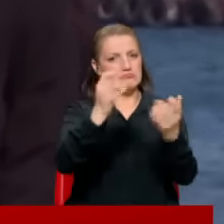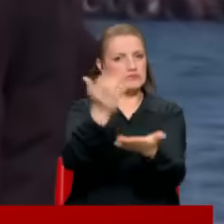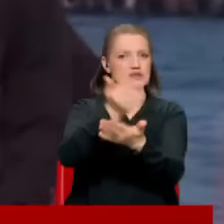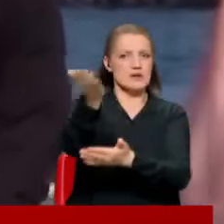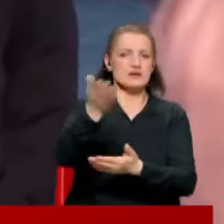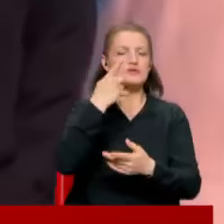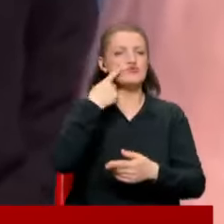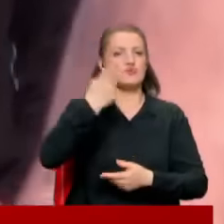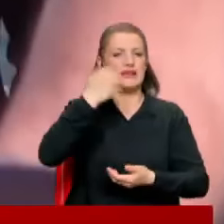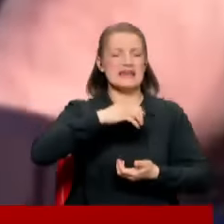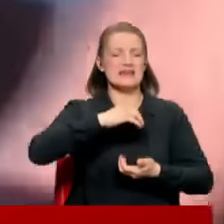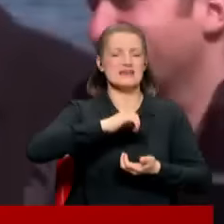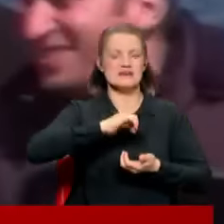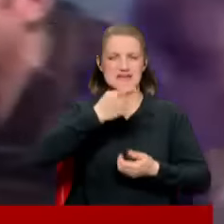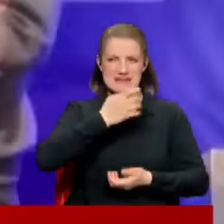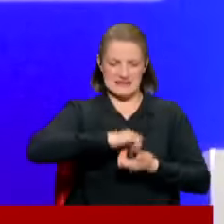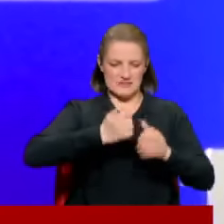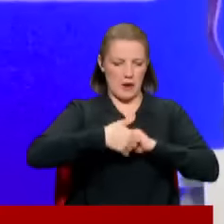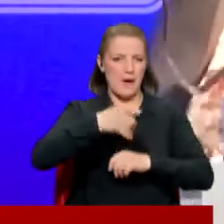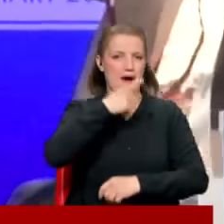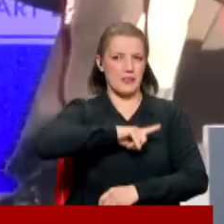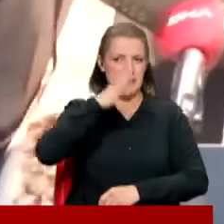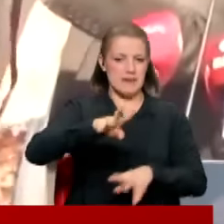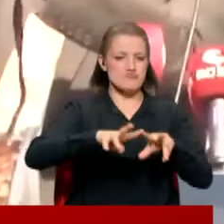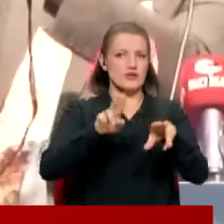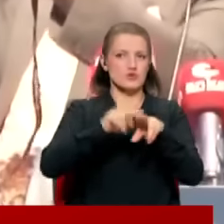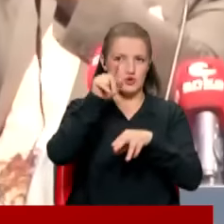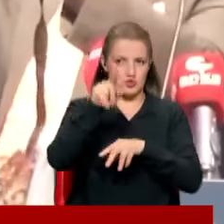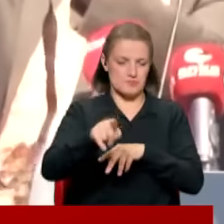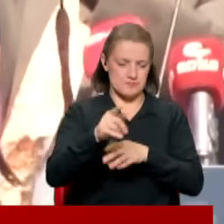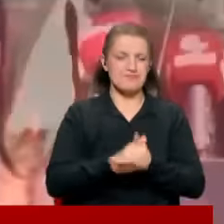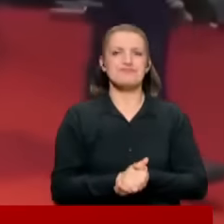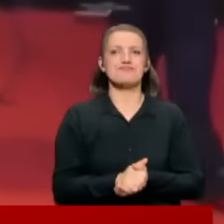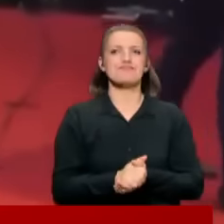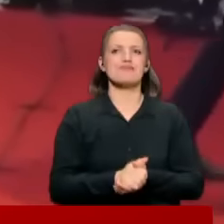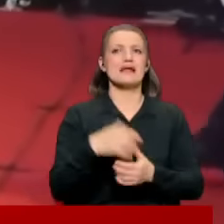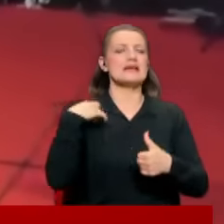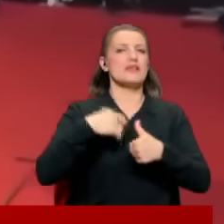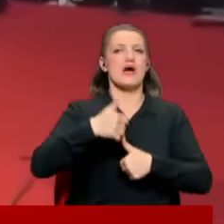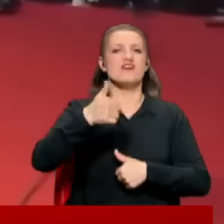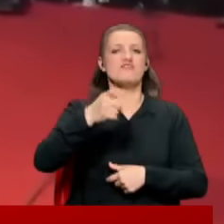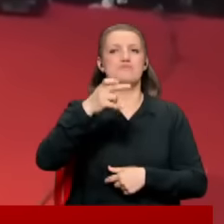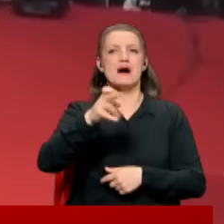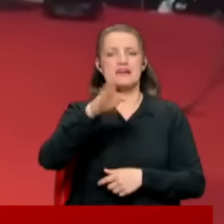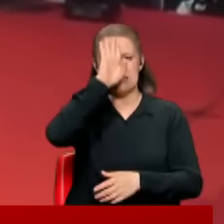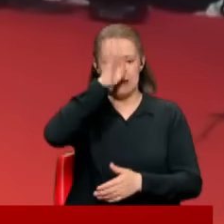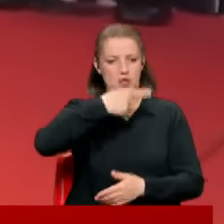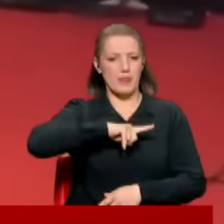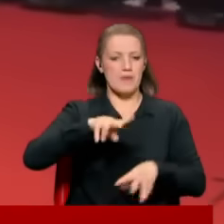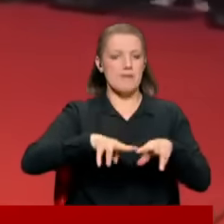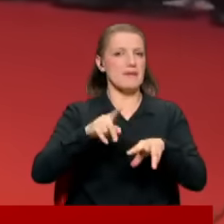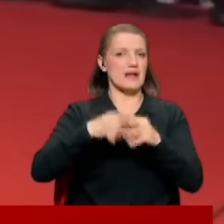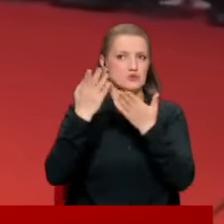Cumhur İttifakı'nın İstanbul adayı Murat Kurum'un Yeniden Refah Partisi seçmenine yönelik mesajlarına Yeniden Refah Partisi'nin İstanbul adayı